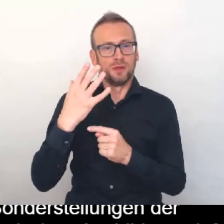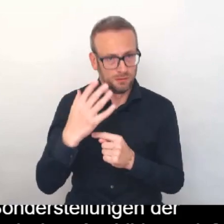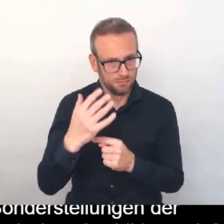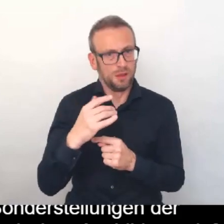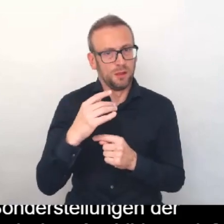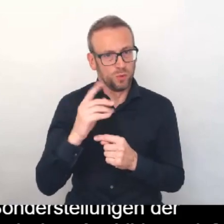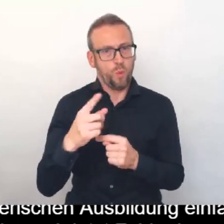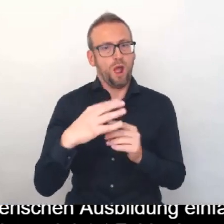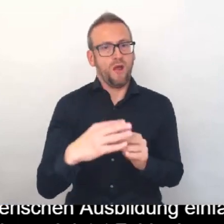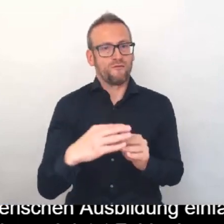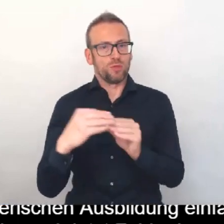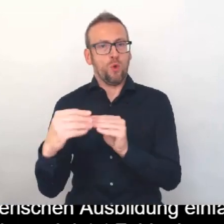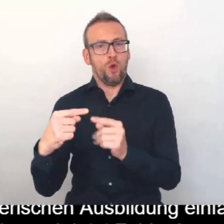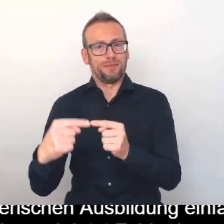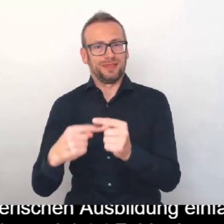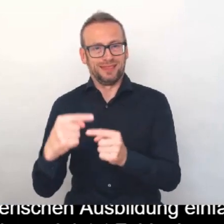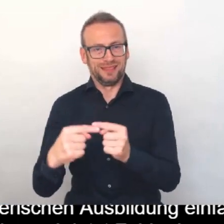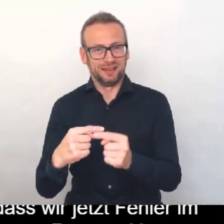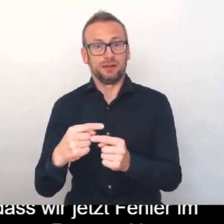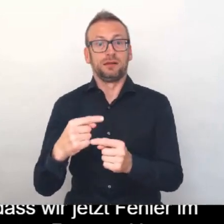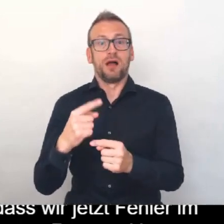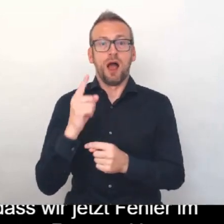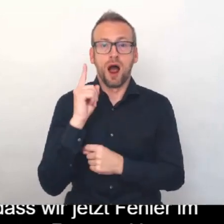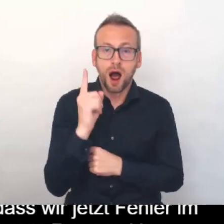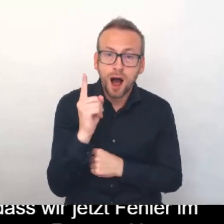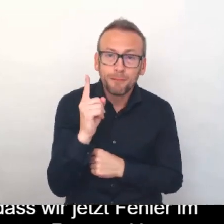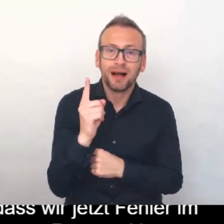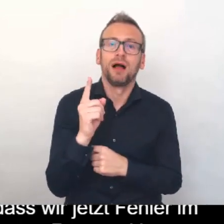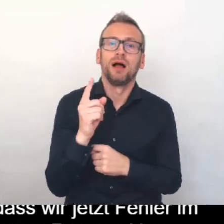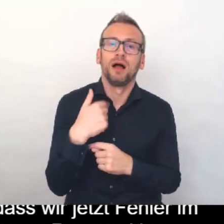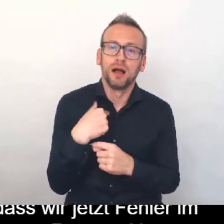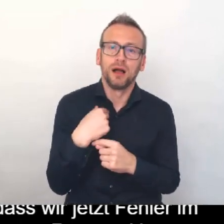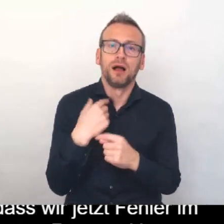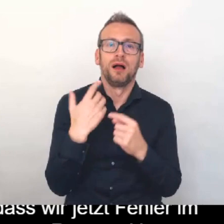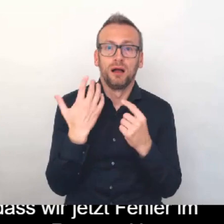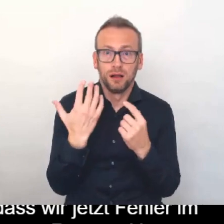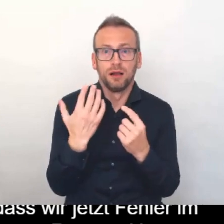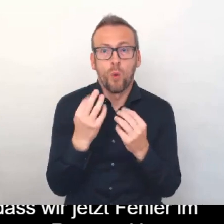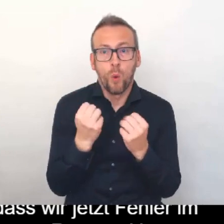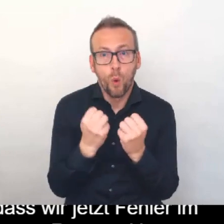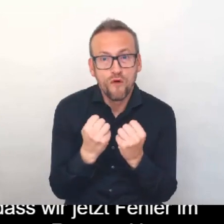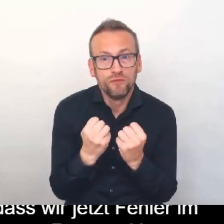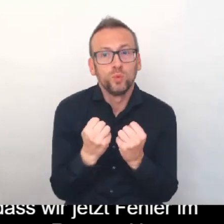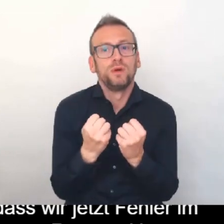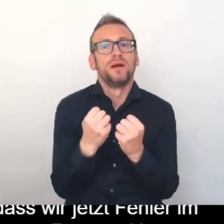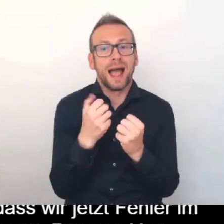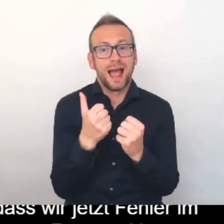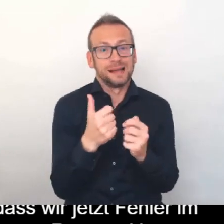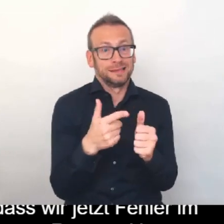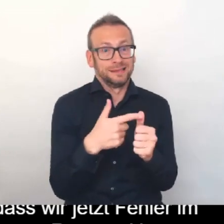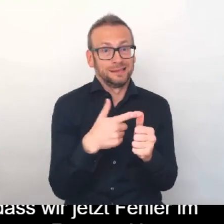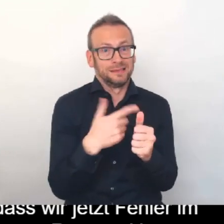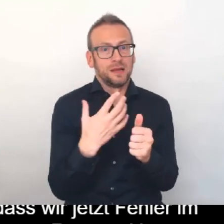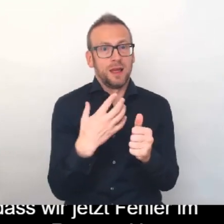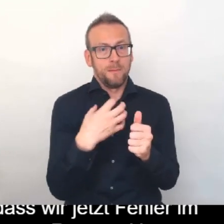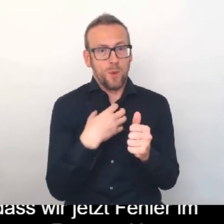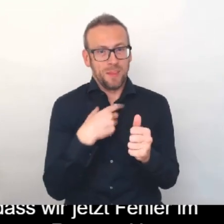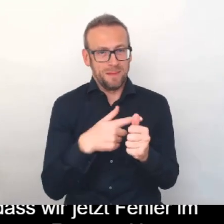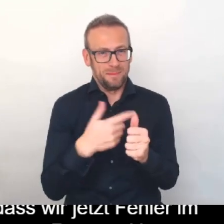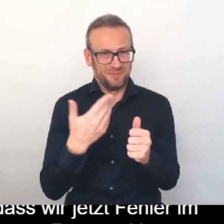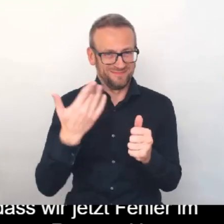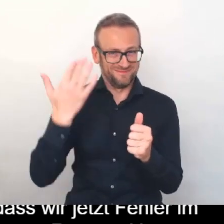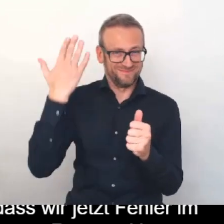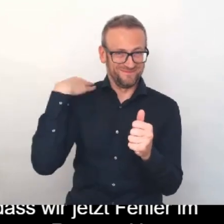Gut, die Eckpunkte gehen in die richtige Richtung. Also das heißt, von daher sind wir als die HAWs